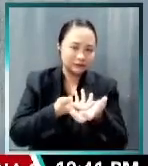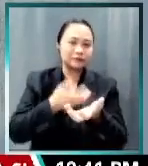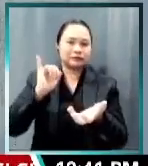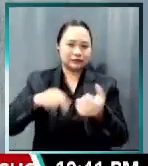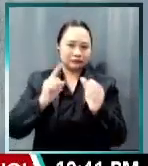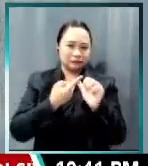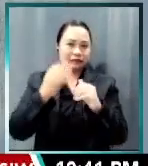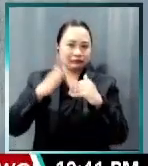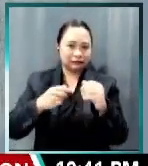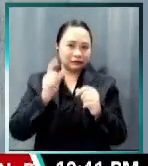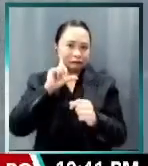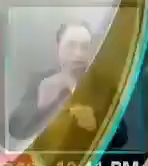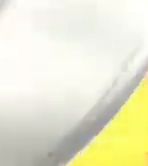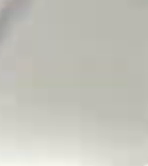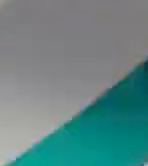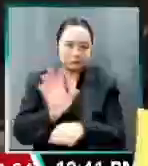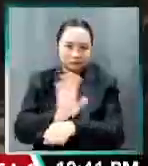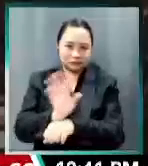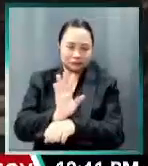pelikula. May report si Mab Gonzalez.